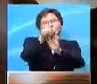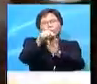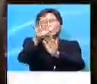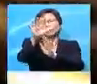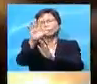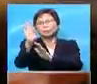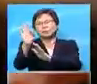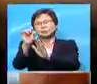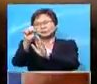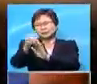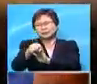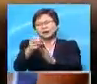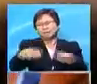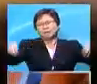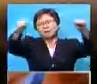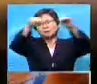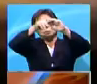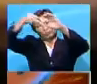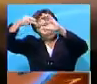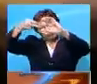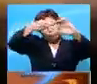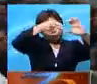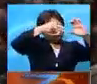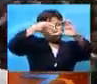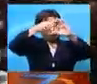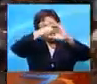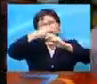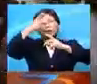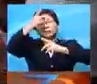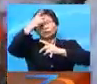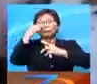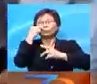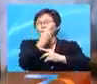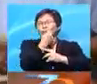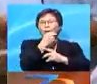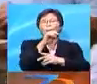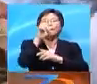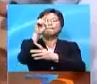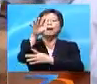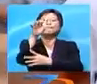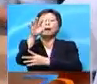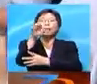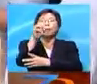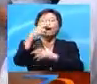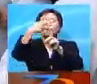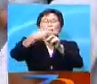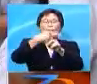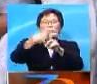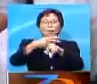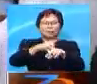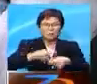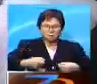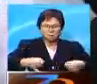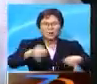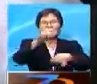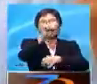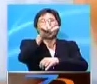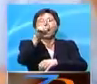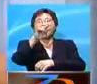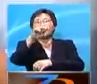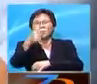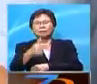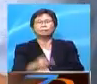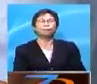59 saat Masjid itu serta tinjauan Datuk Seri Najib di bazar Ramadan di Jalan Raja Alang Beliau juga